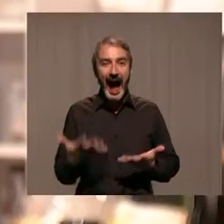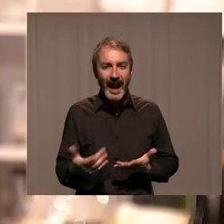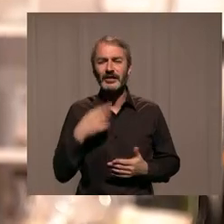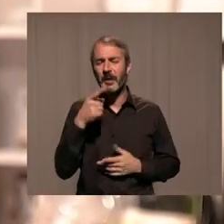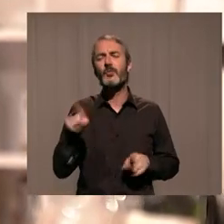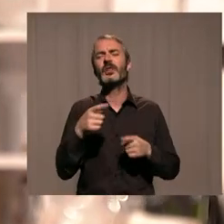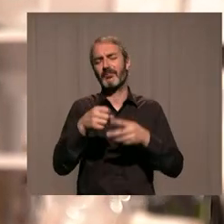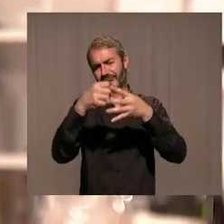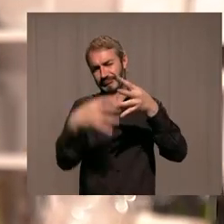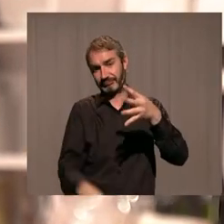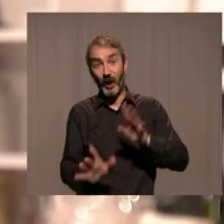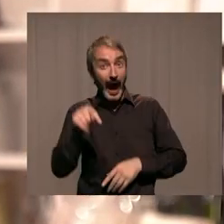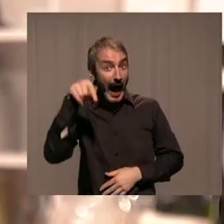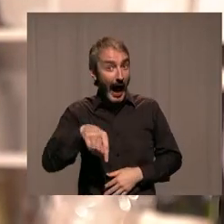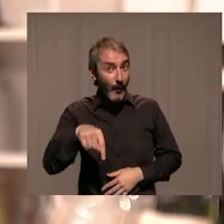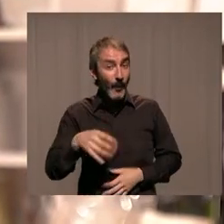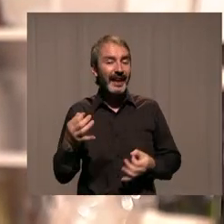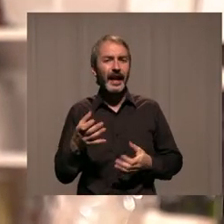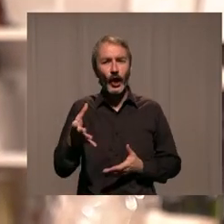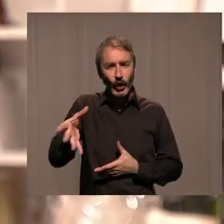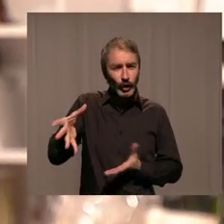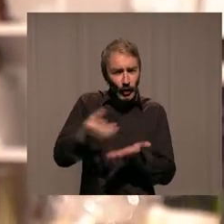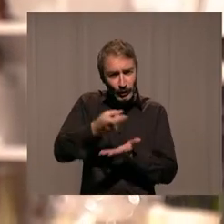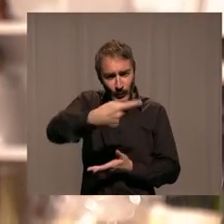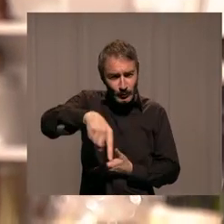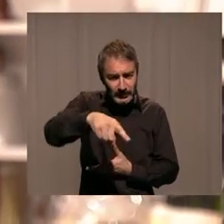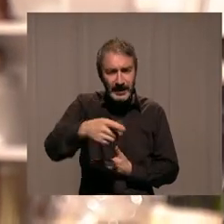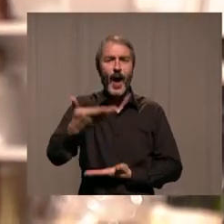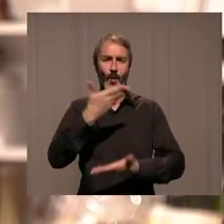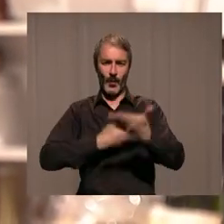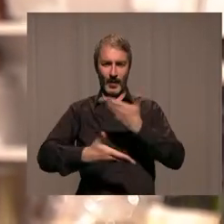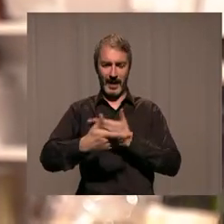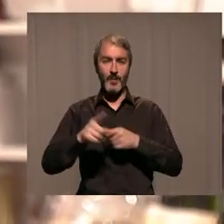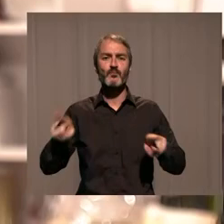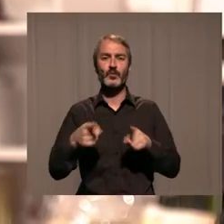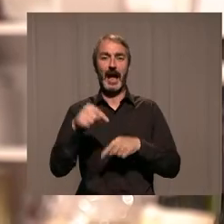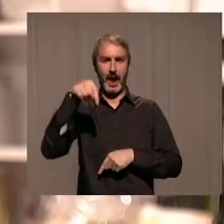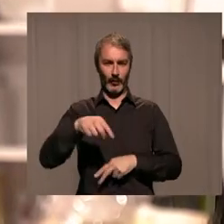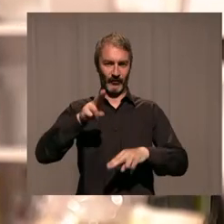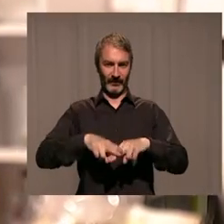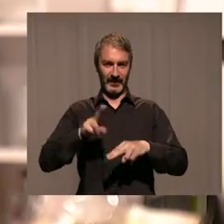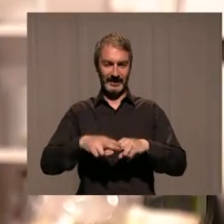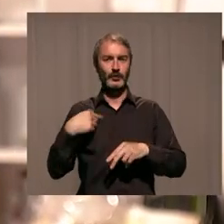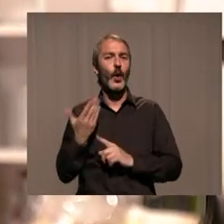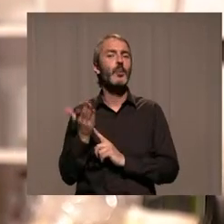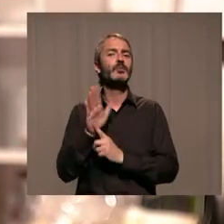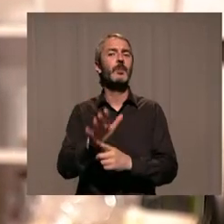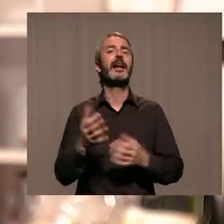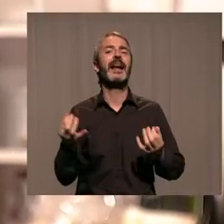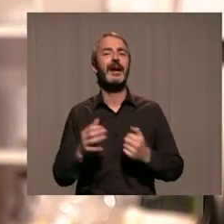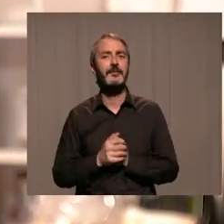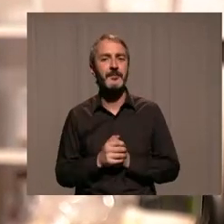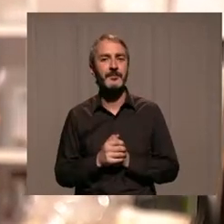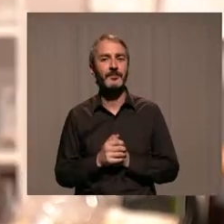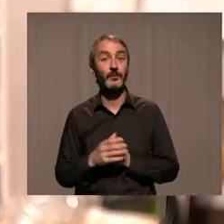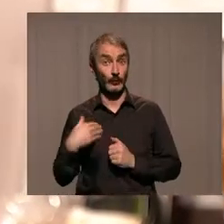s'acaba, però avui volem que tothom col·laboreu amb la música que ha de sonar en aquesta festa. Us proposeu, o us